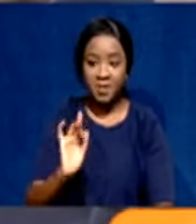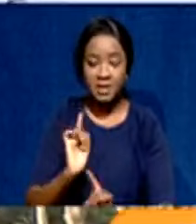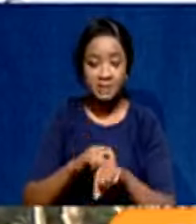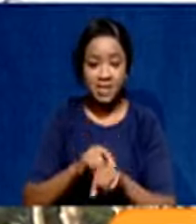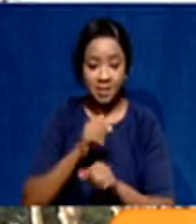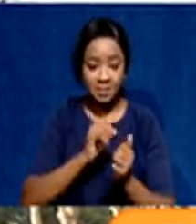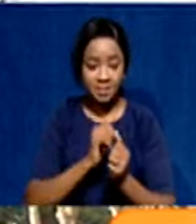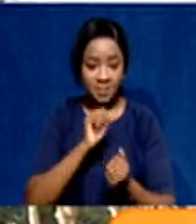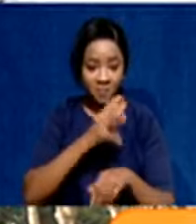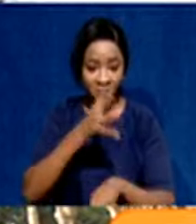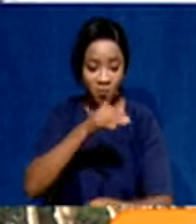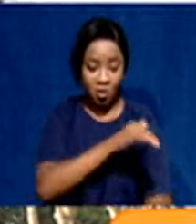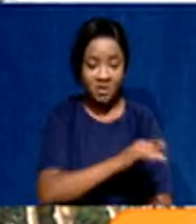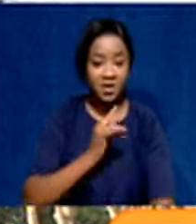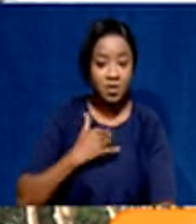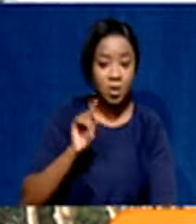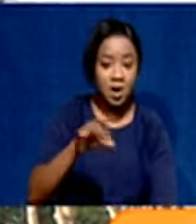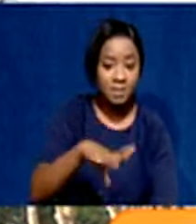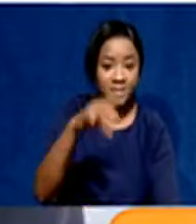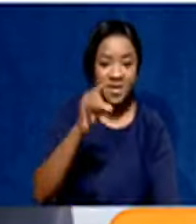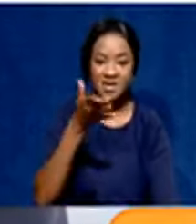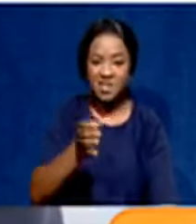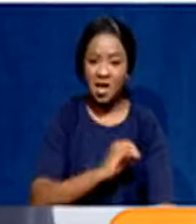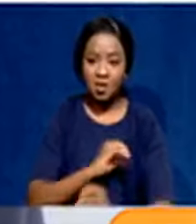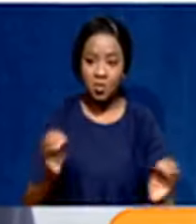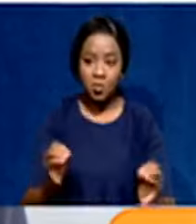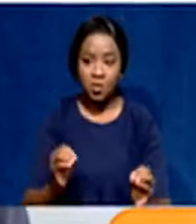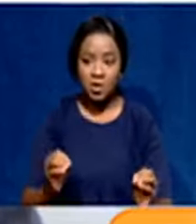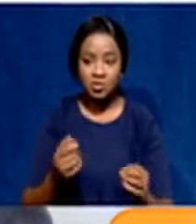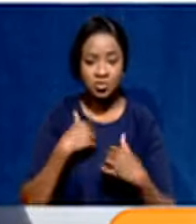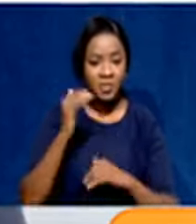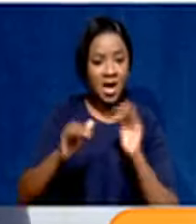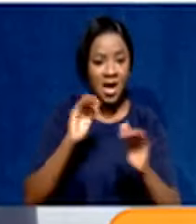kumu ji haku